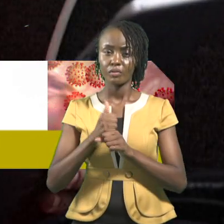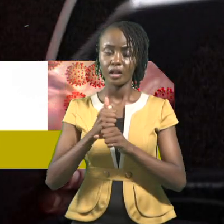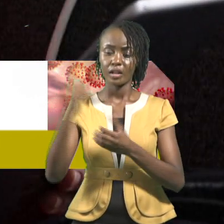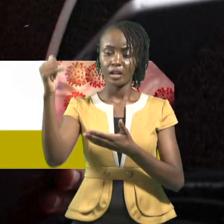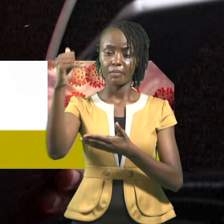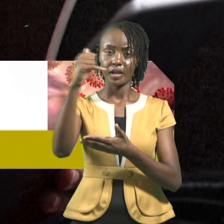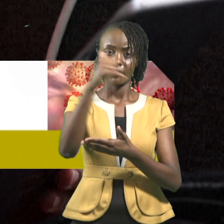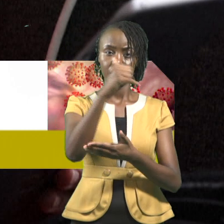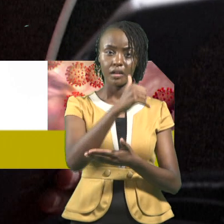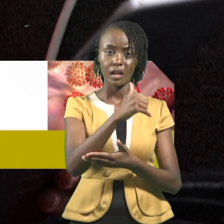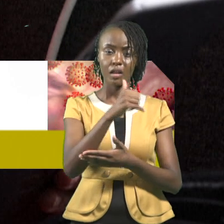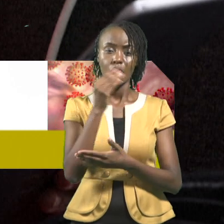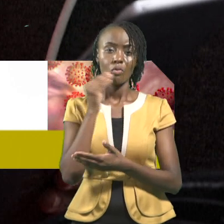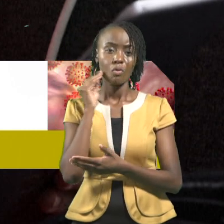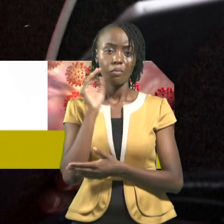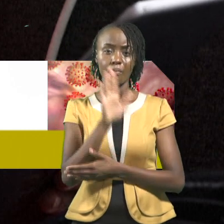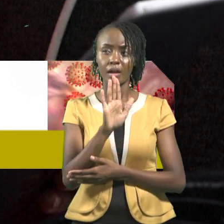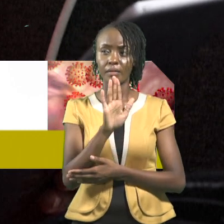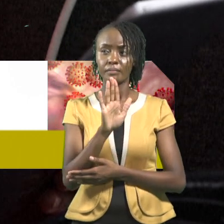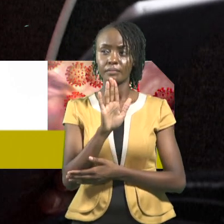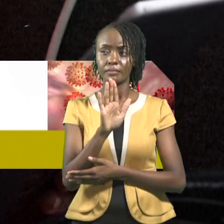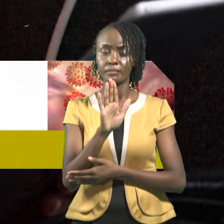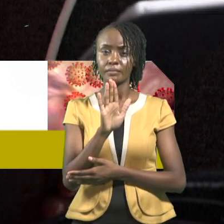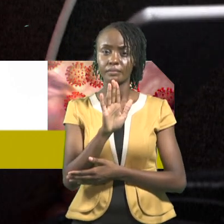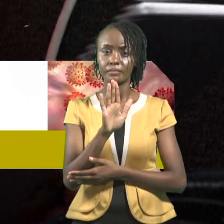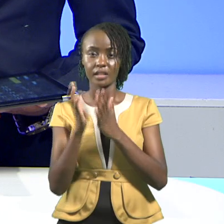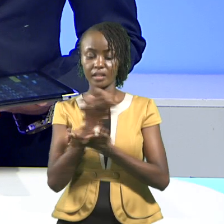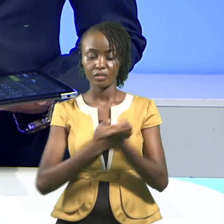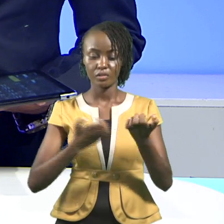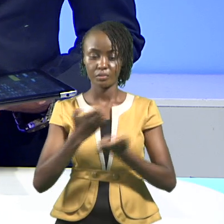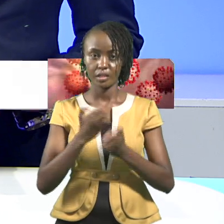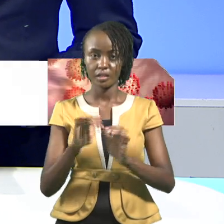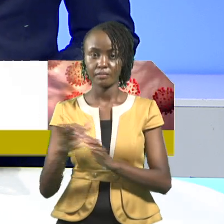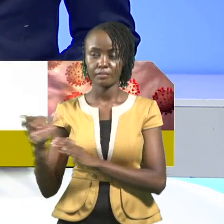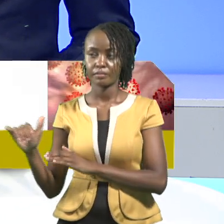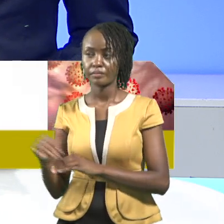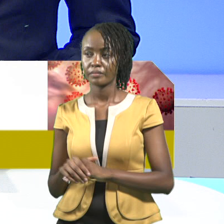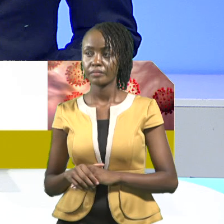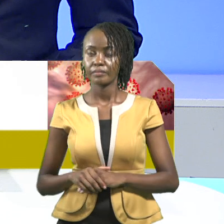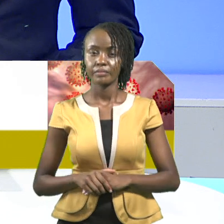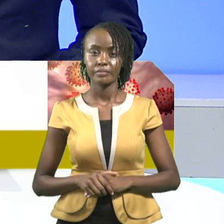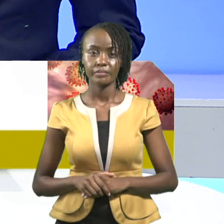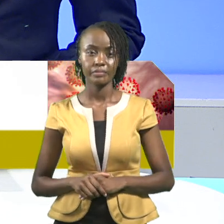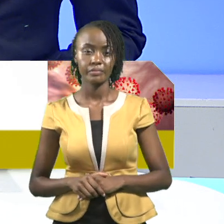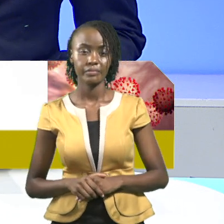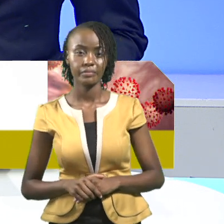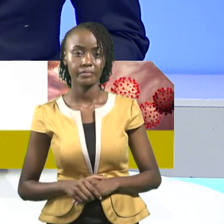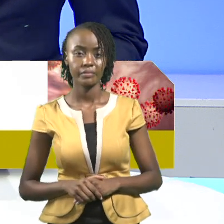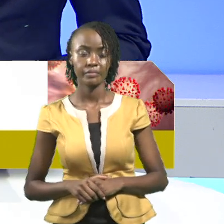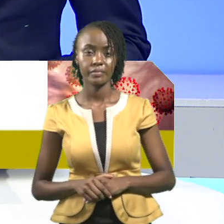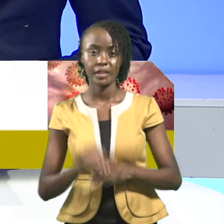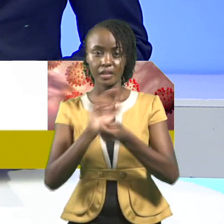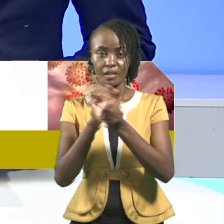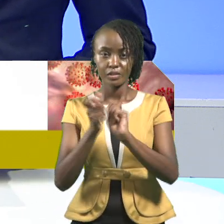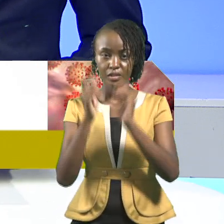iPad katika nyumba ya familia yake huko Nuuk, mji mkuu wa Greenland. Na mwisho, mpenzi mtazamaji, Darubini ya